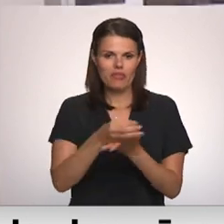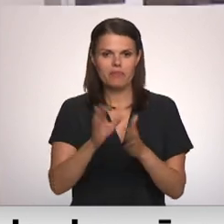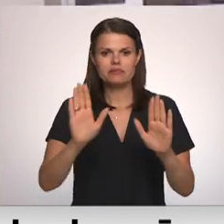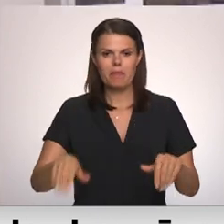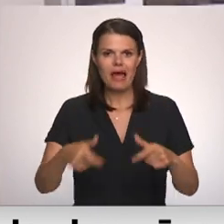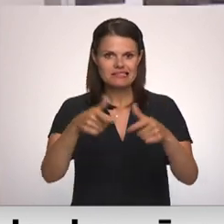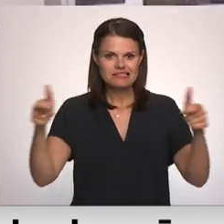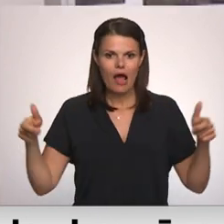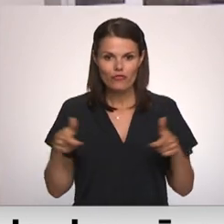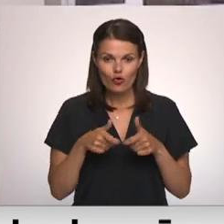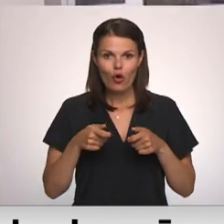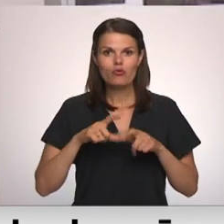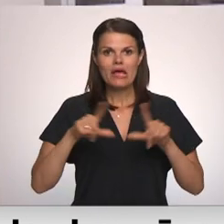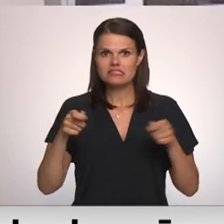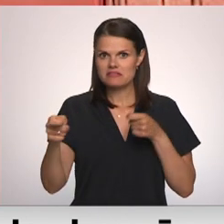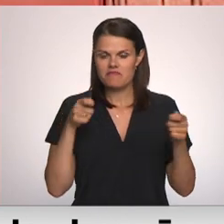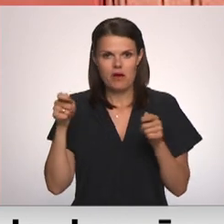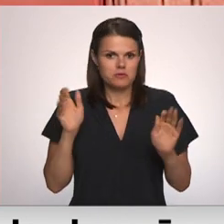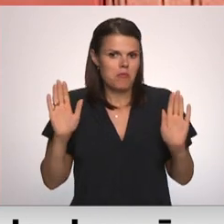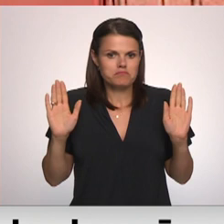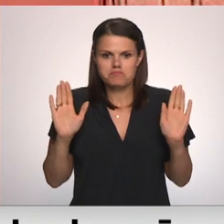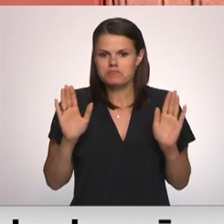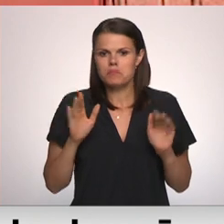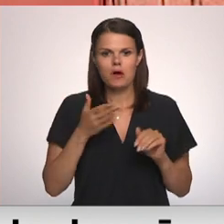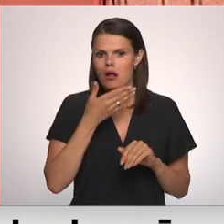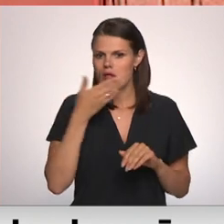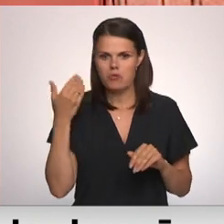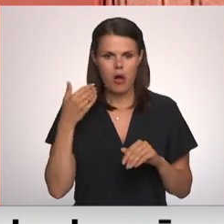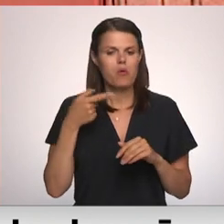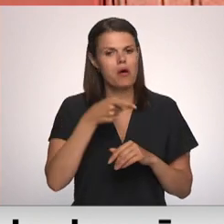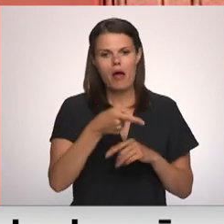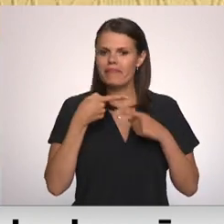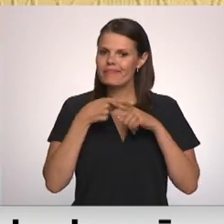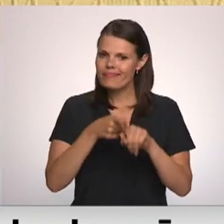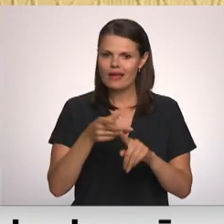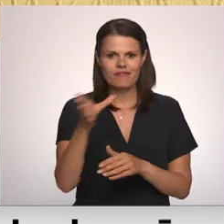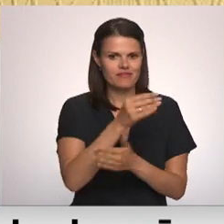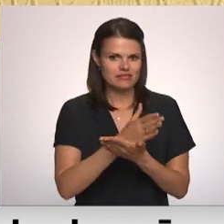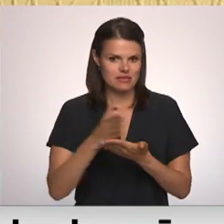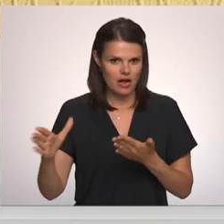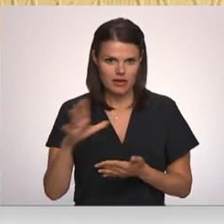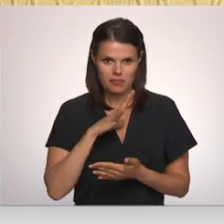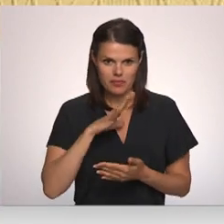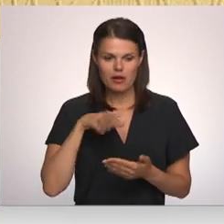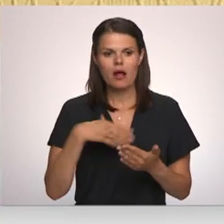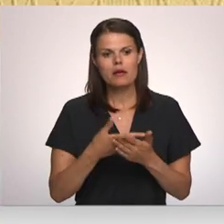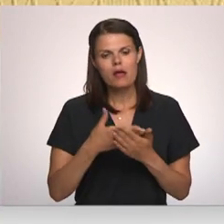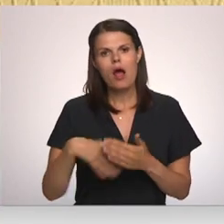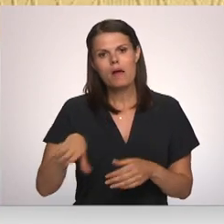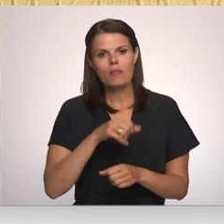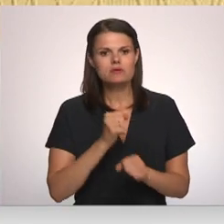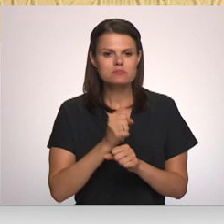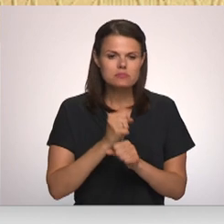stadionu. Iestādes vadība gan noliec, ka vainīgs būtu iekārtu tehniskais stāvoklis. Ja mēs darām kaut ko